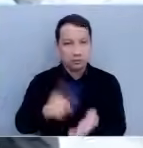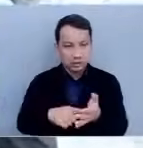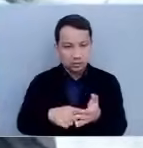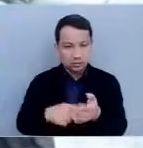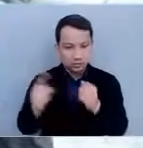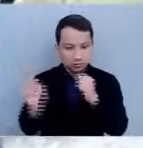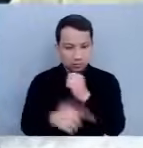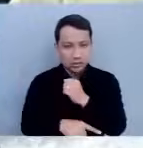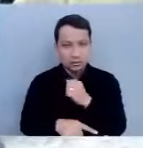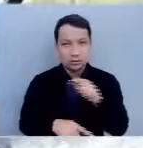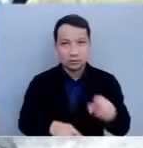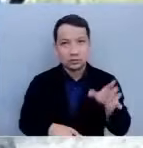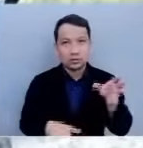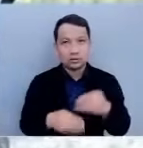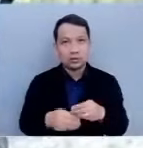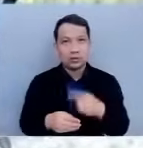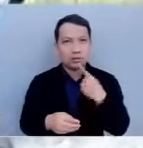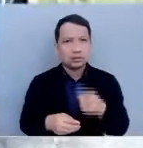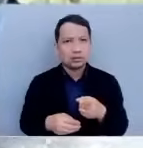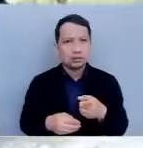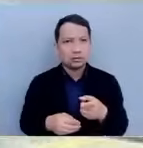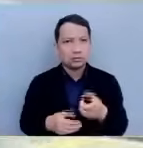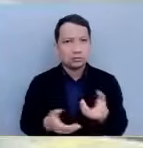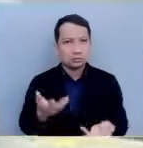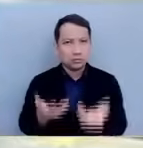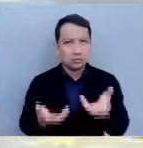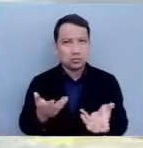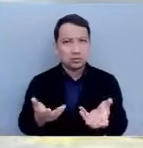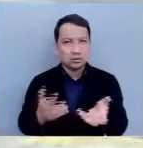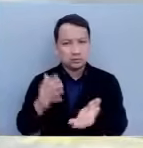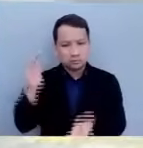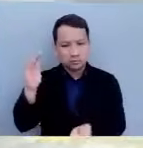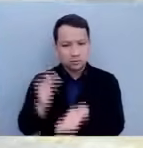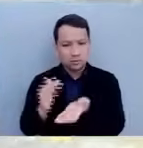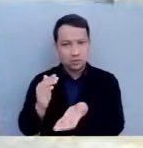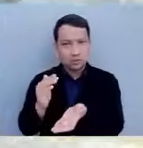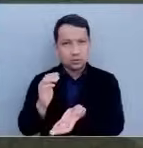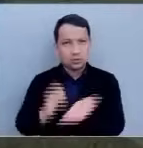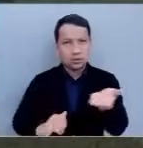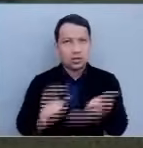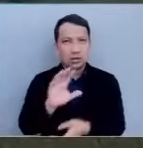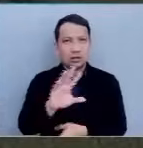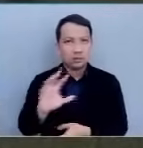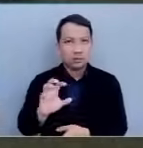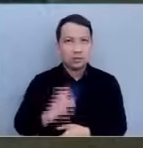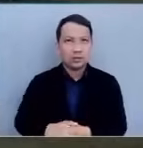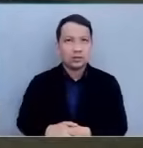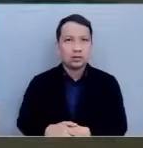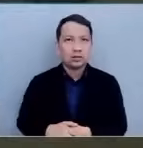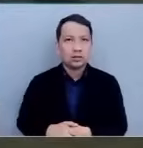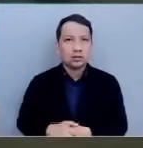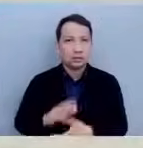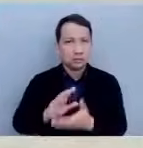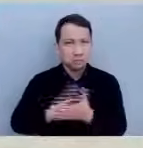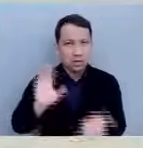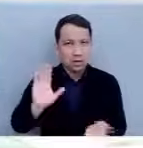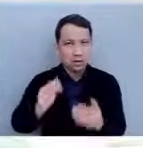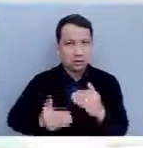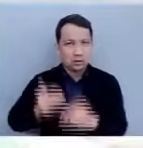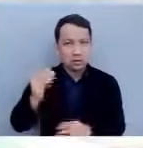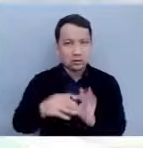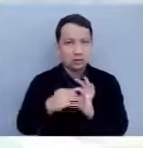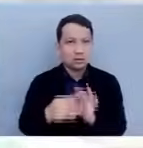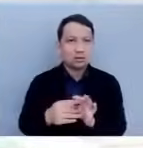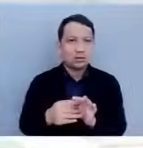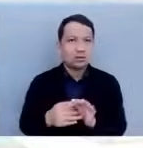na ipapataw. Anila, baka raw pwedeng mapaliit ito kahit 500 na lang. Sobrang mahal daw kasi ng multa. Sa